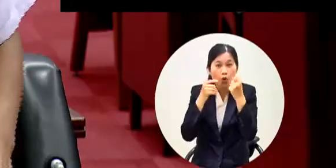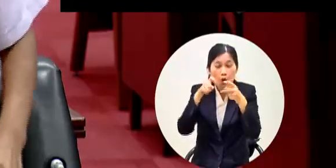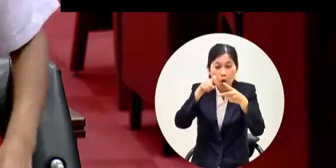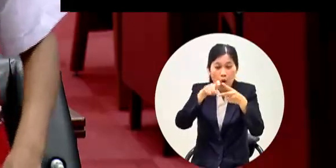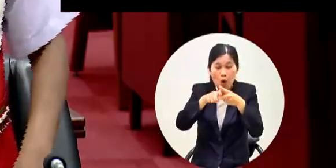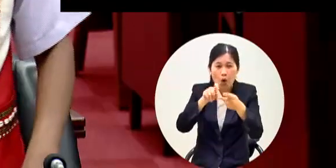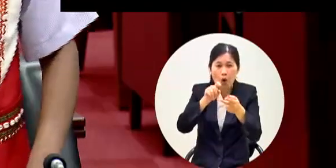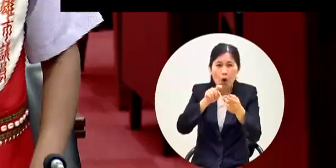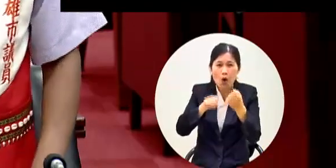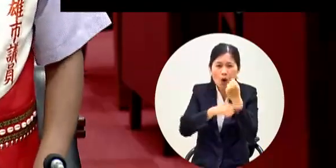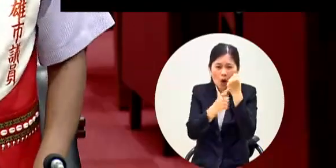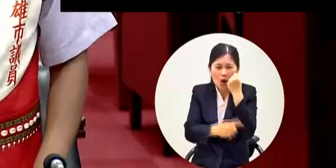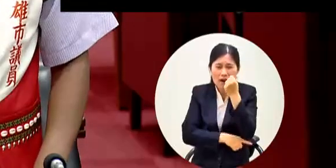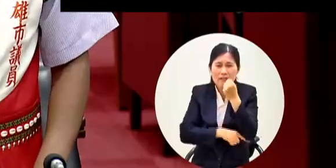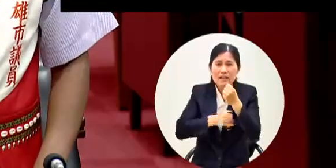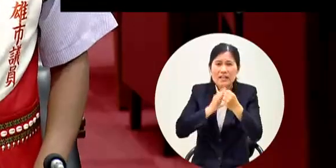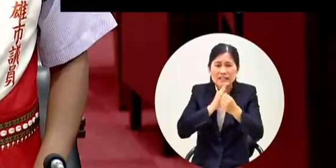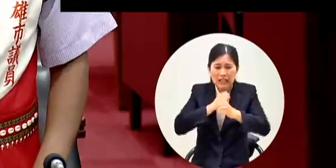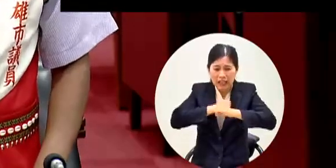多可怕啊！